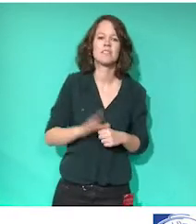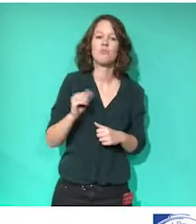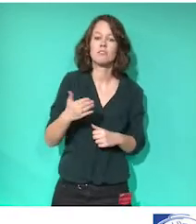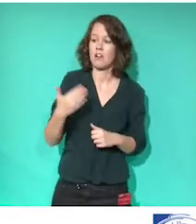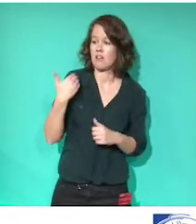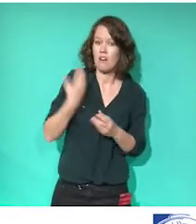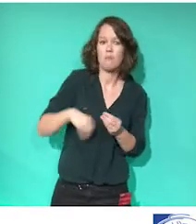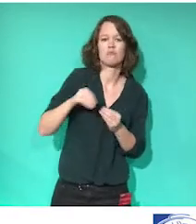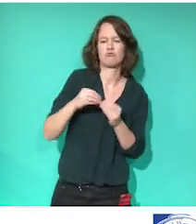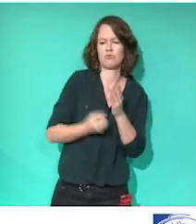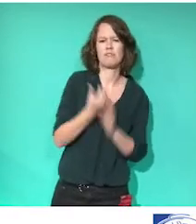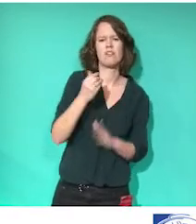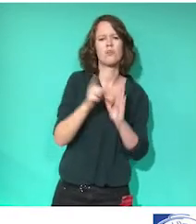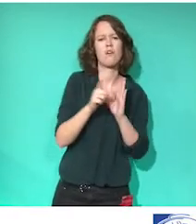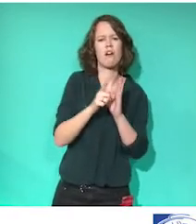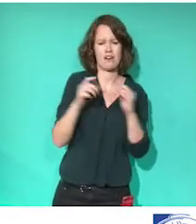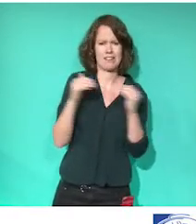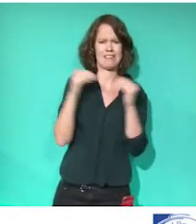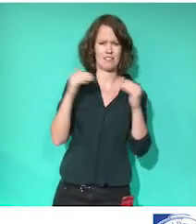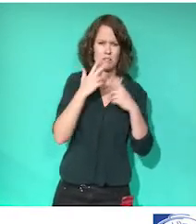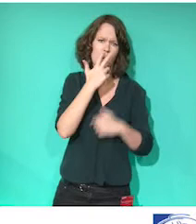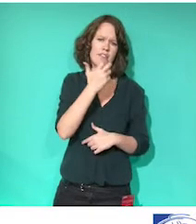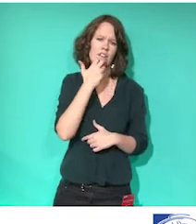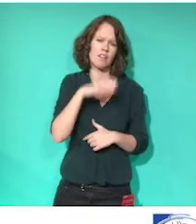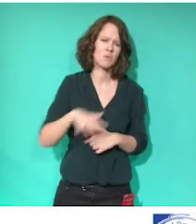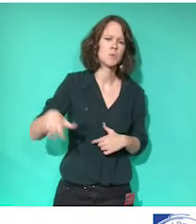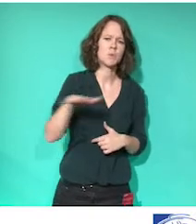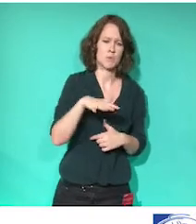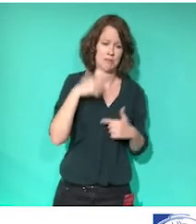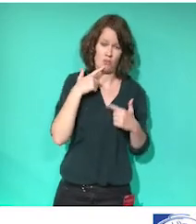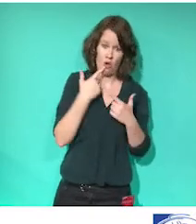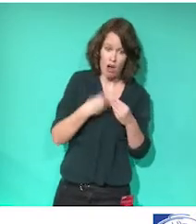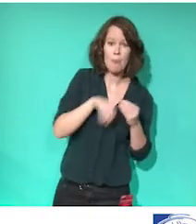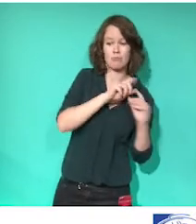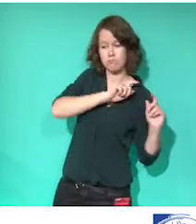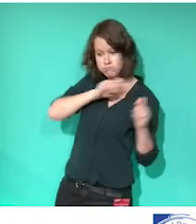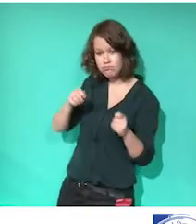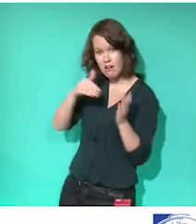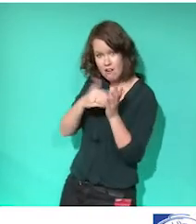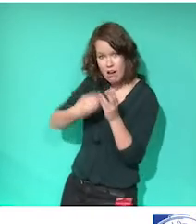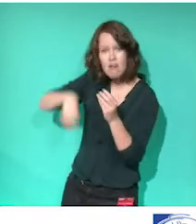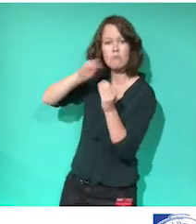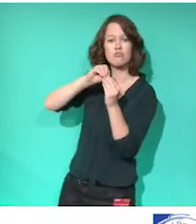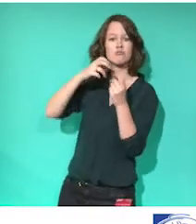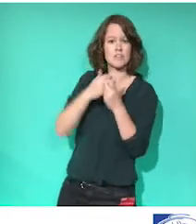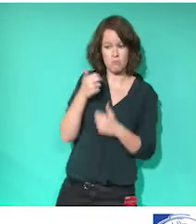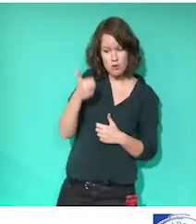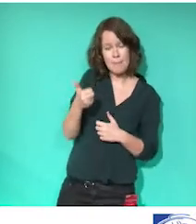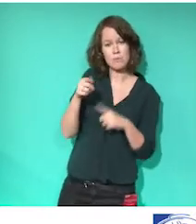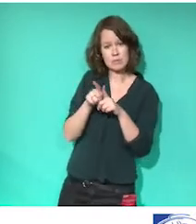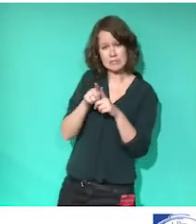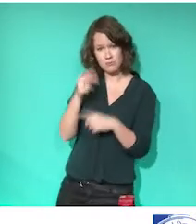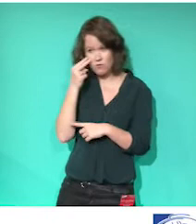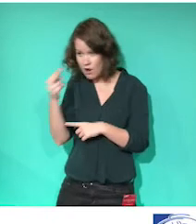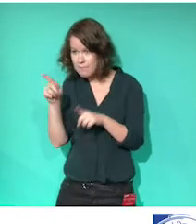loi sur l'égalité et la citoyenneté, encore élargie, cette disposition, puisque maintenant, le CSA a aussi vocation à examiner, dans le même esprit,